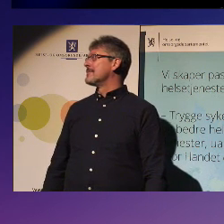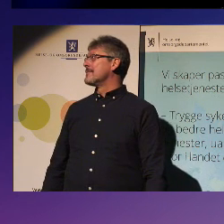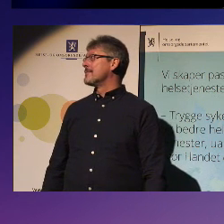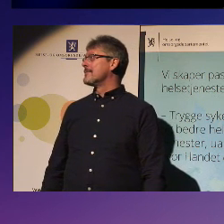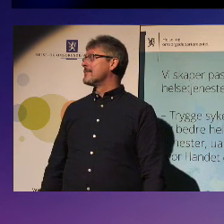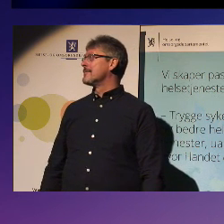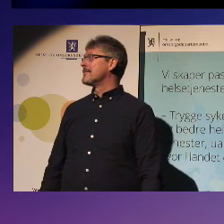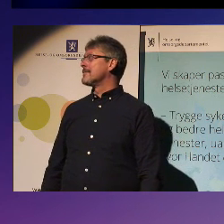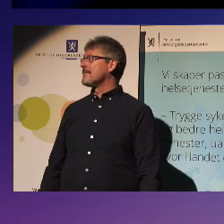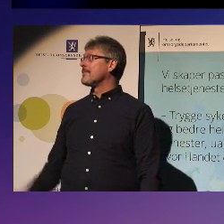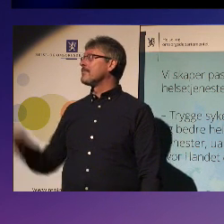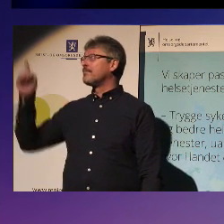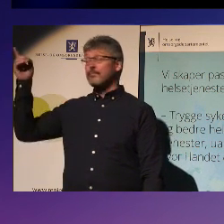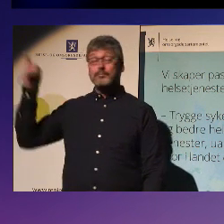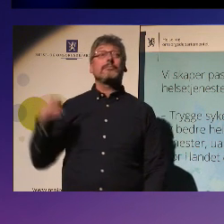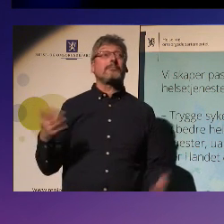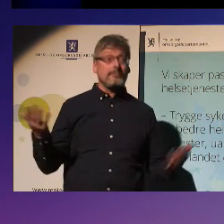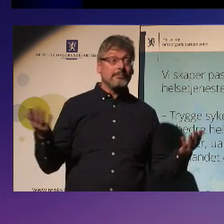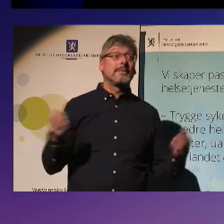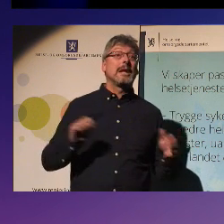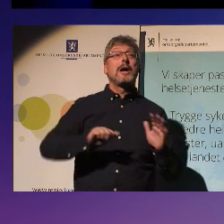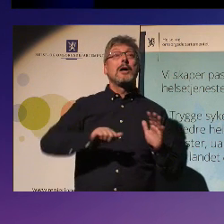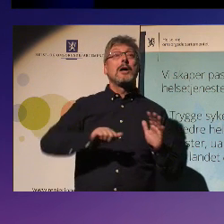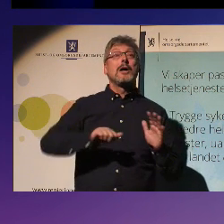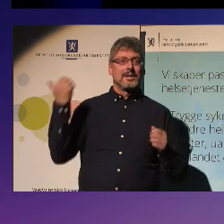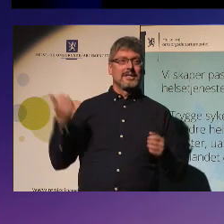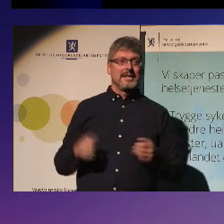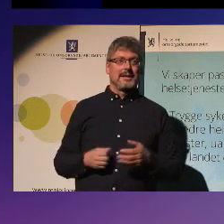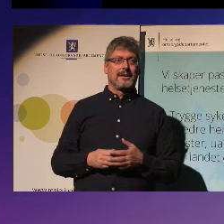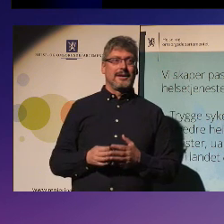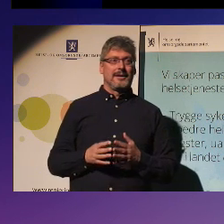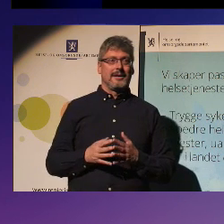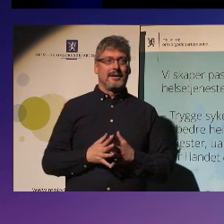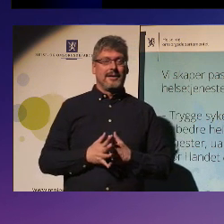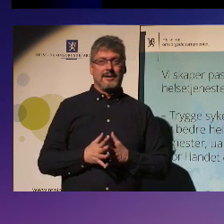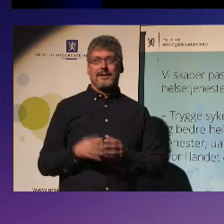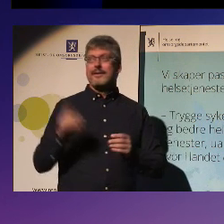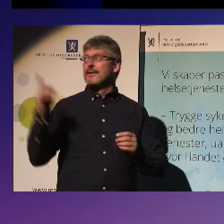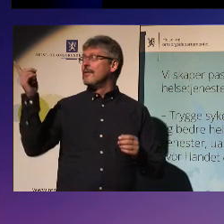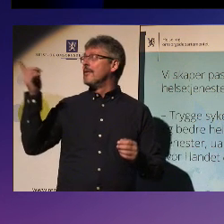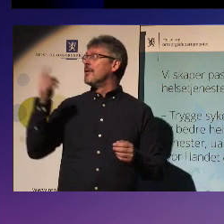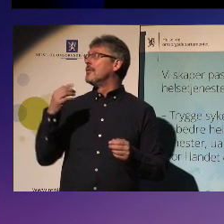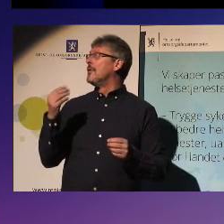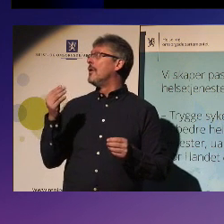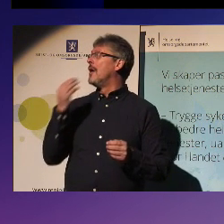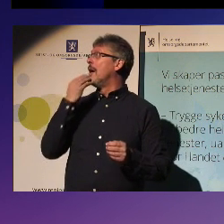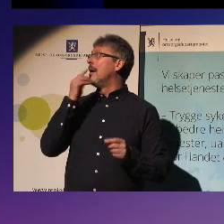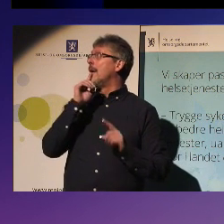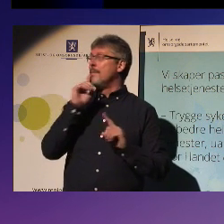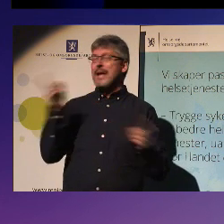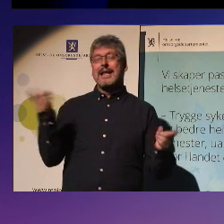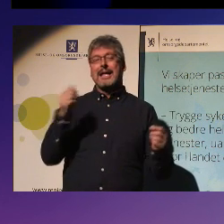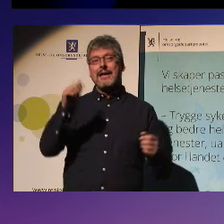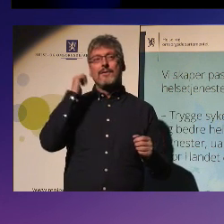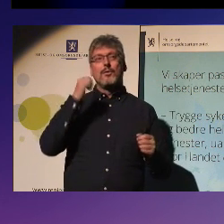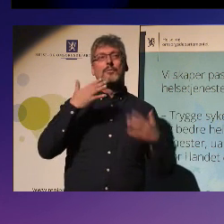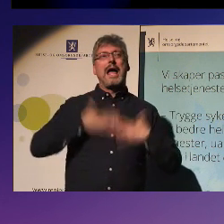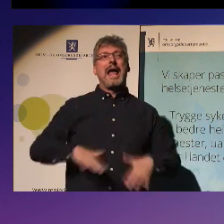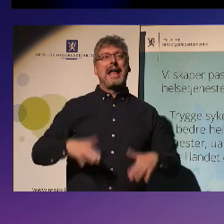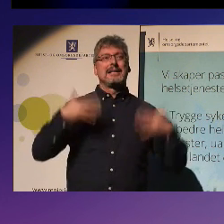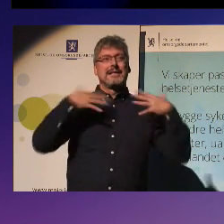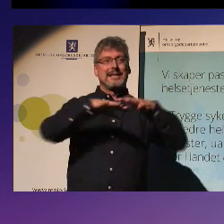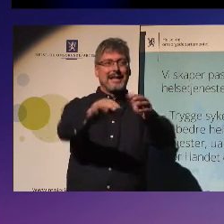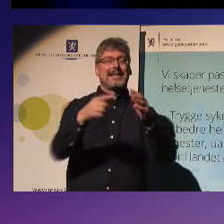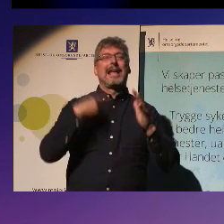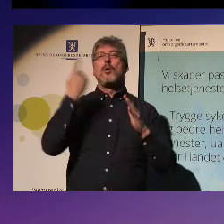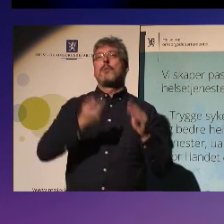Ja, så det en suksess. Ikke noen lite meldinger som gikk I fjor på helsenettet. Det fantastisk. I år ble det